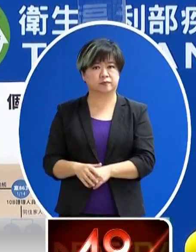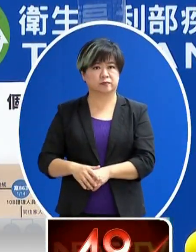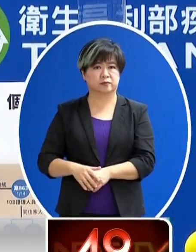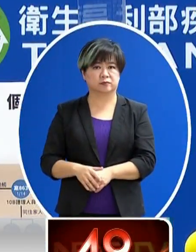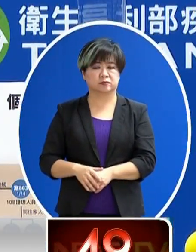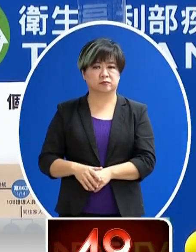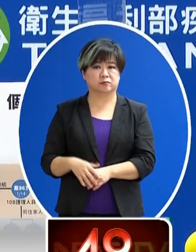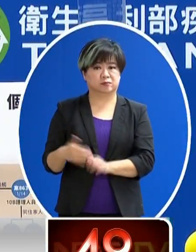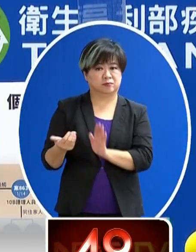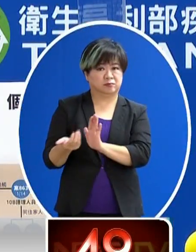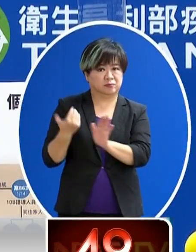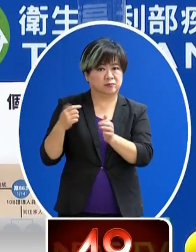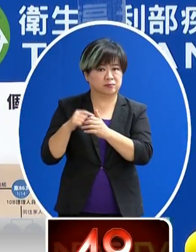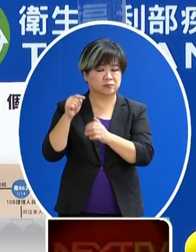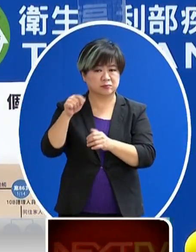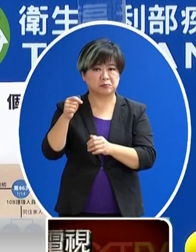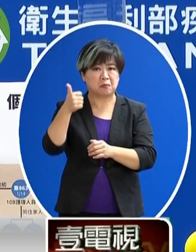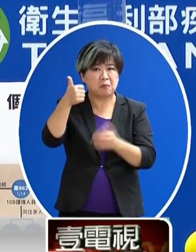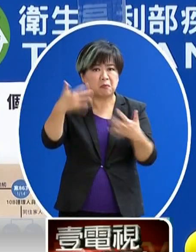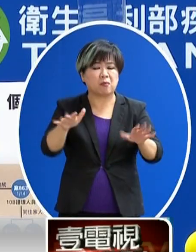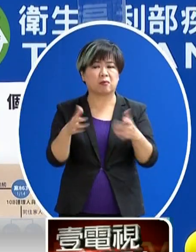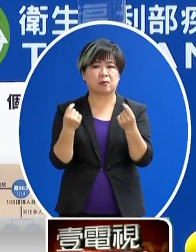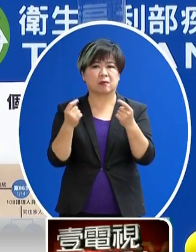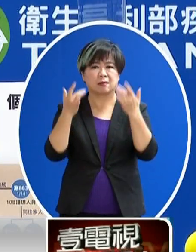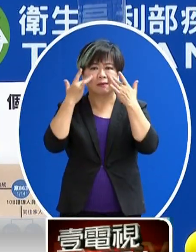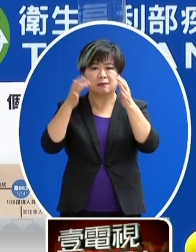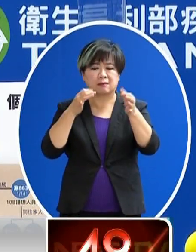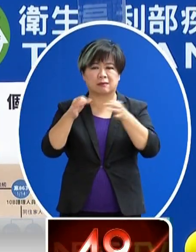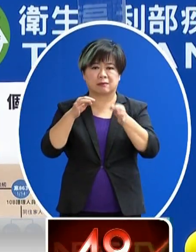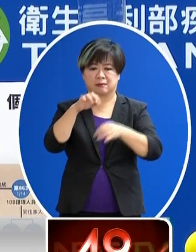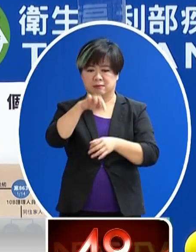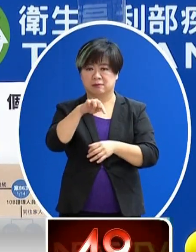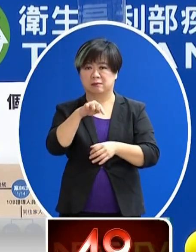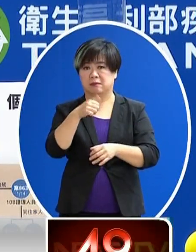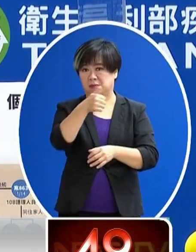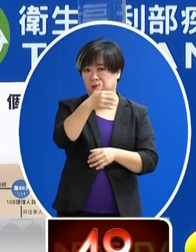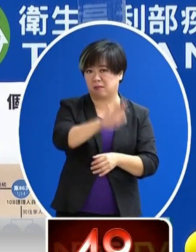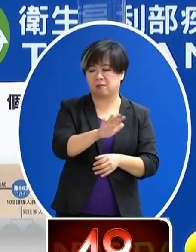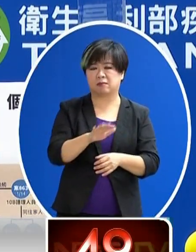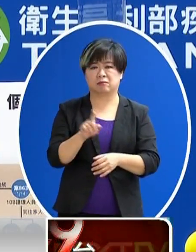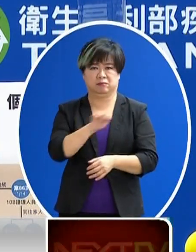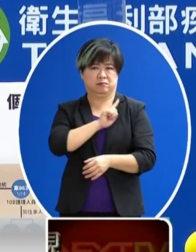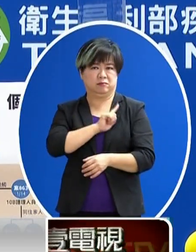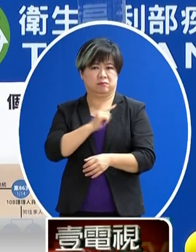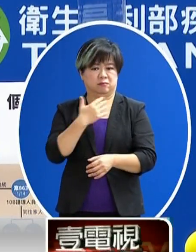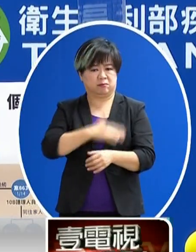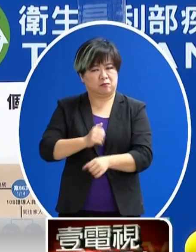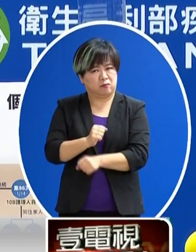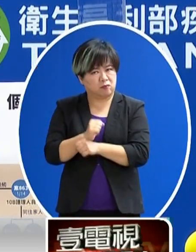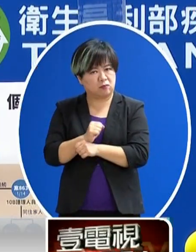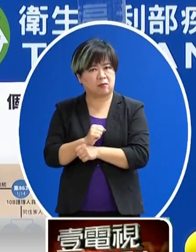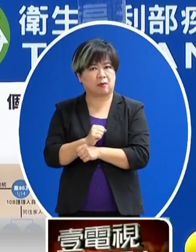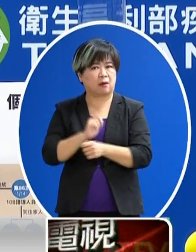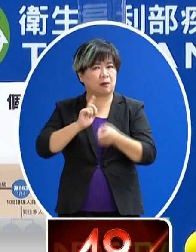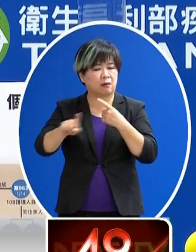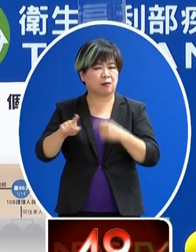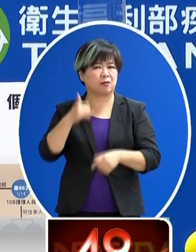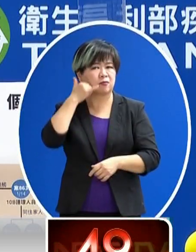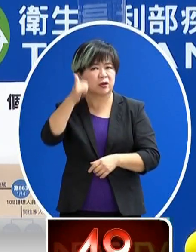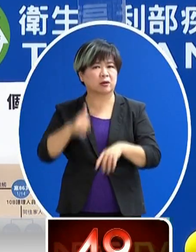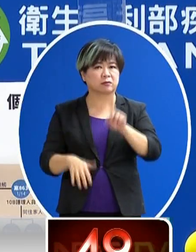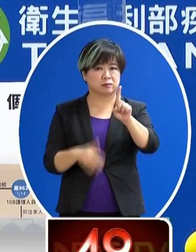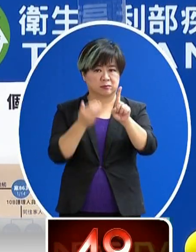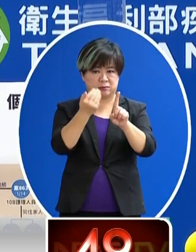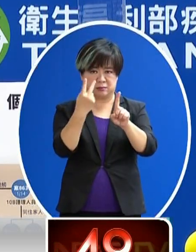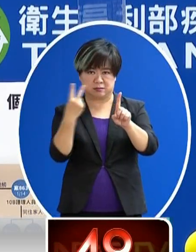天那个时间到这个市场的哈，那也请自己注意身体的情况，那有症状可以跟1922联络哈，那请